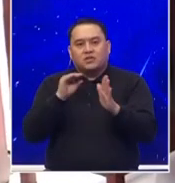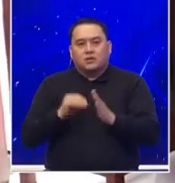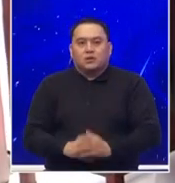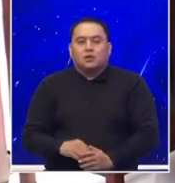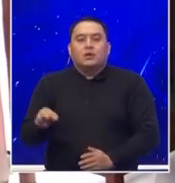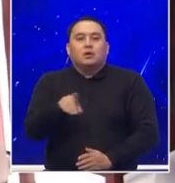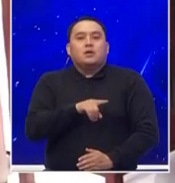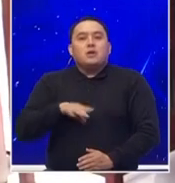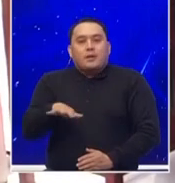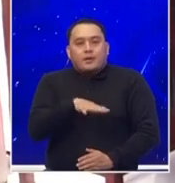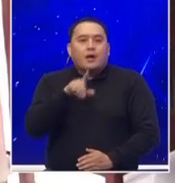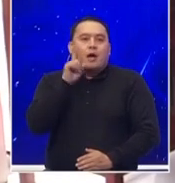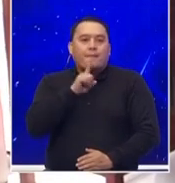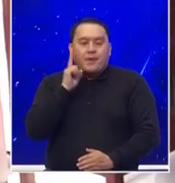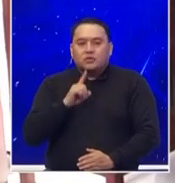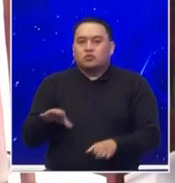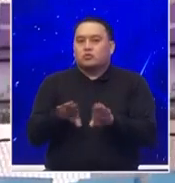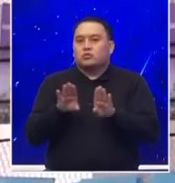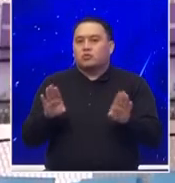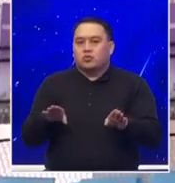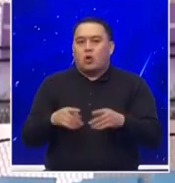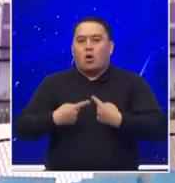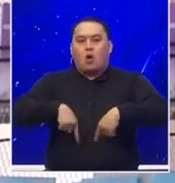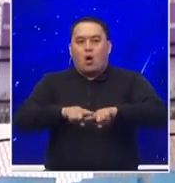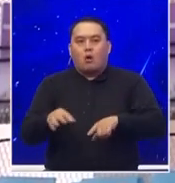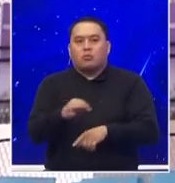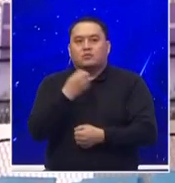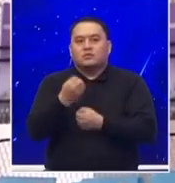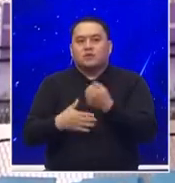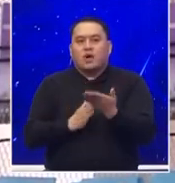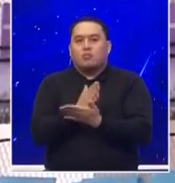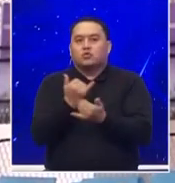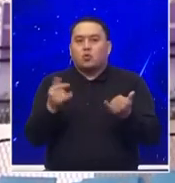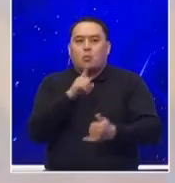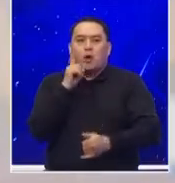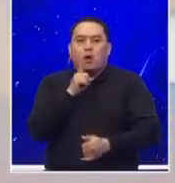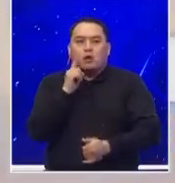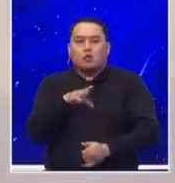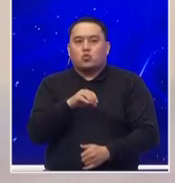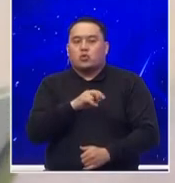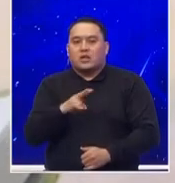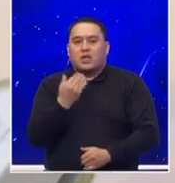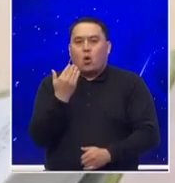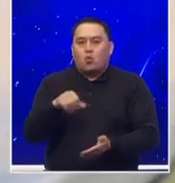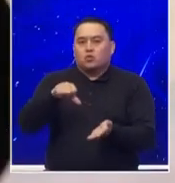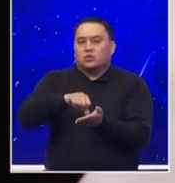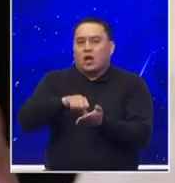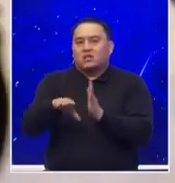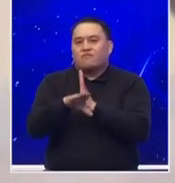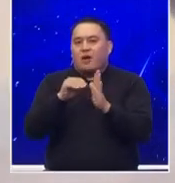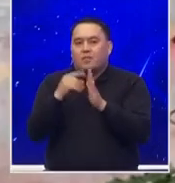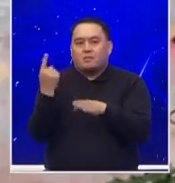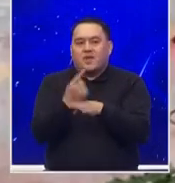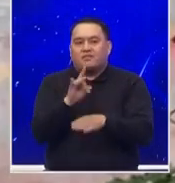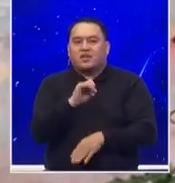Молодежь области также не остается в стороне. Начальник отдела областного центра обслуживания молодежи Нуркин Куйшибаев участвует в выборах